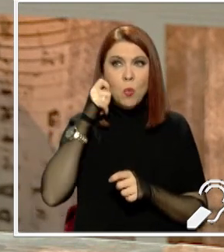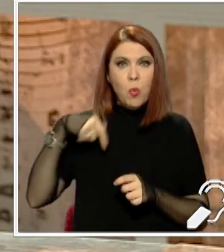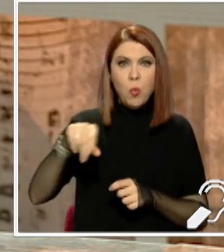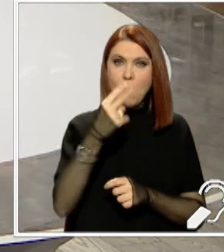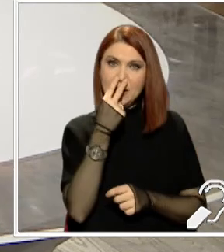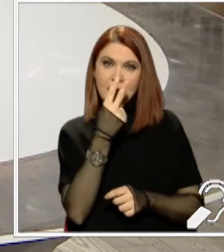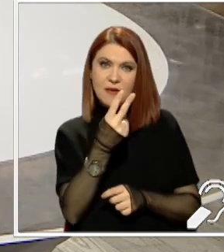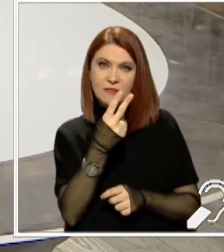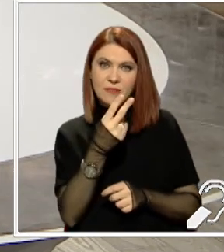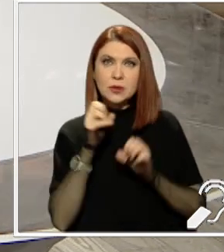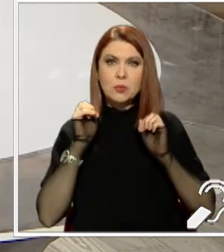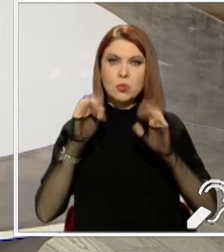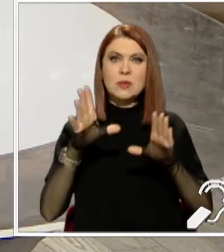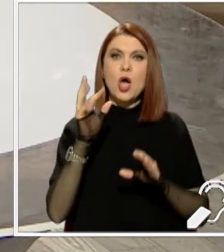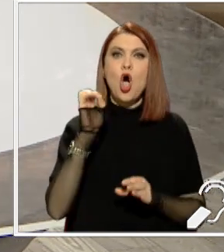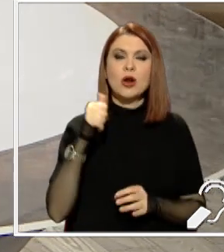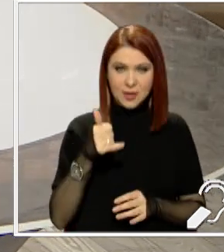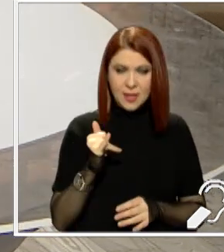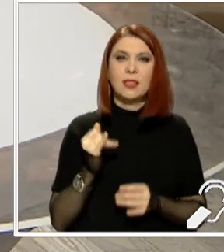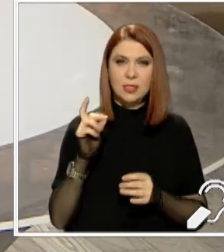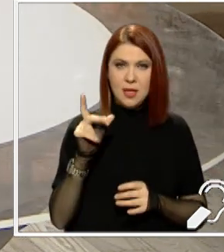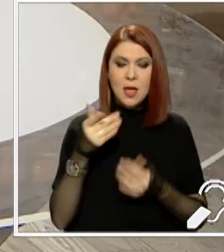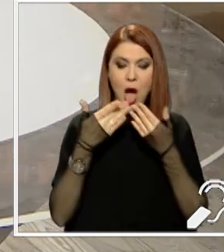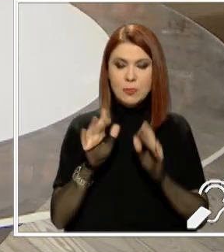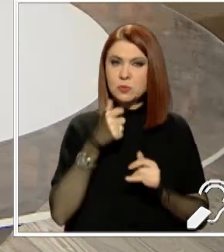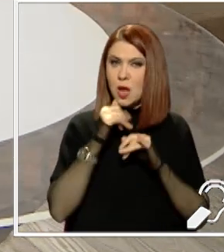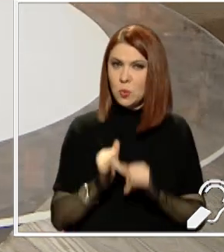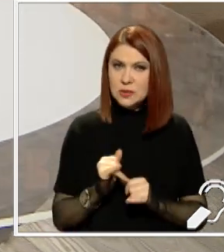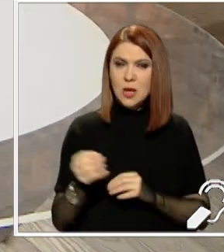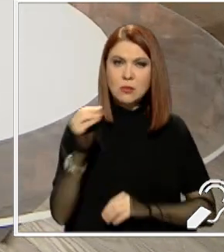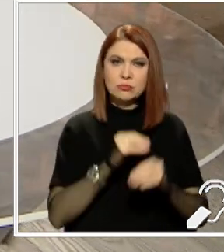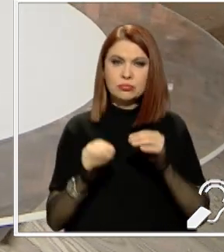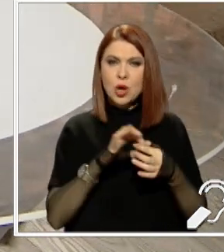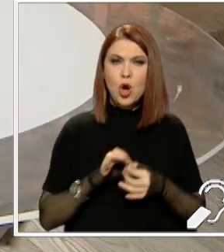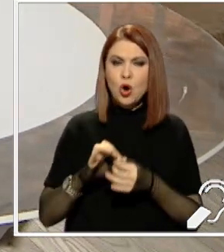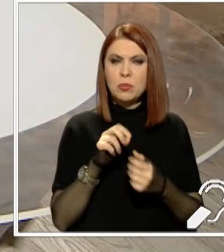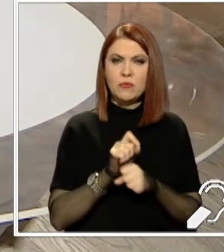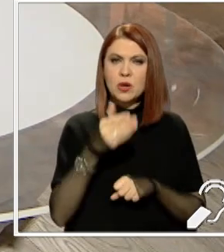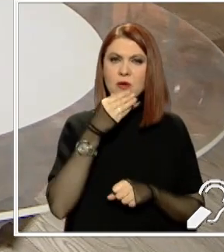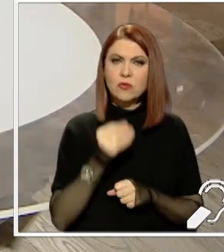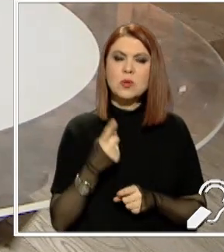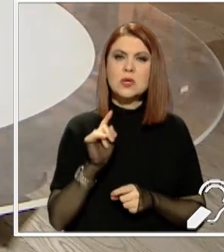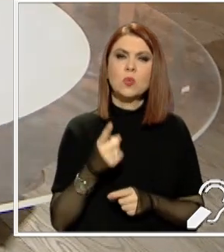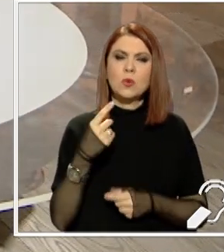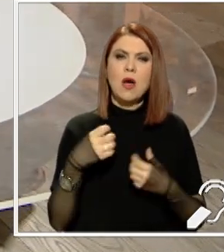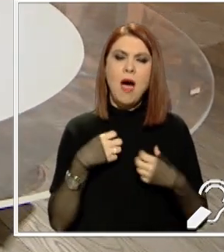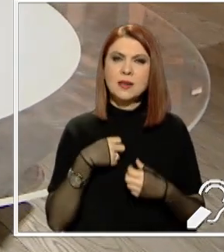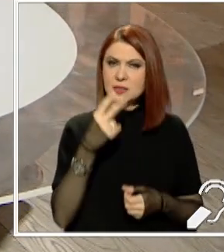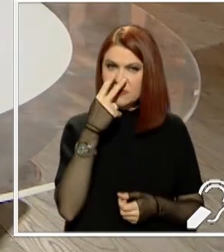din sală proiectate pe orgă. Da, noi am început din această stagiune o colaborare foarte frumoasă cu artistul vizual Ioana